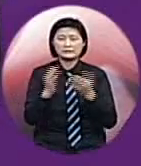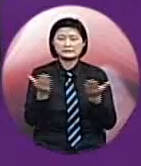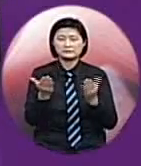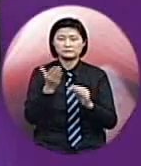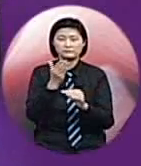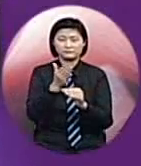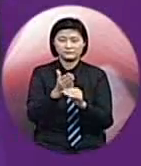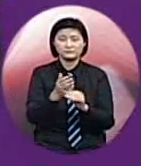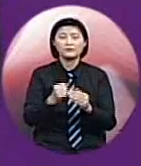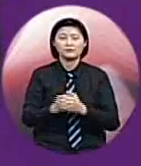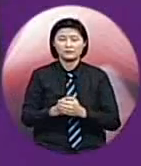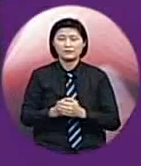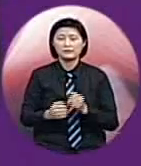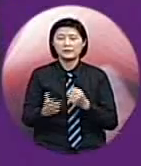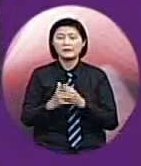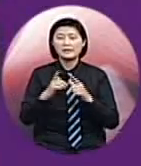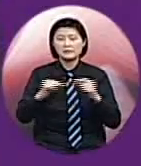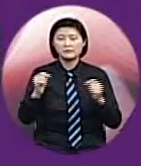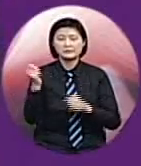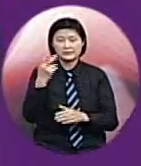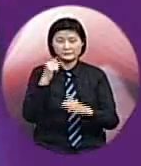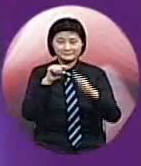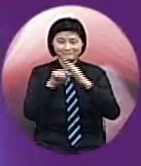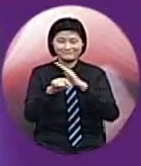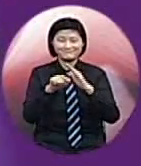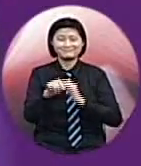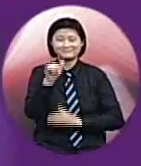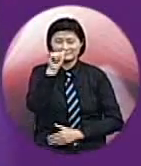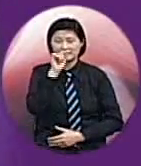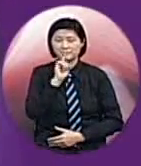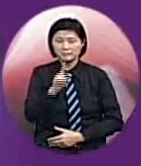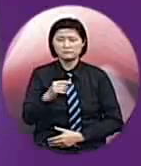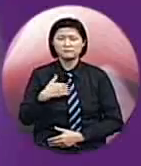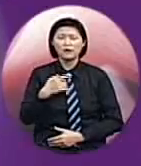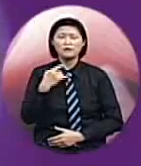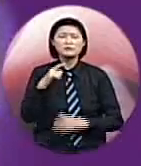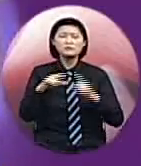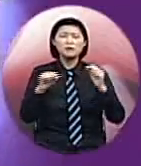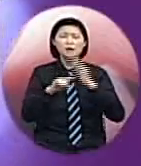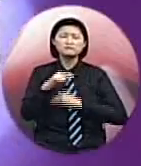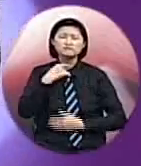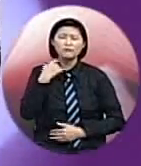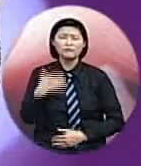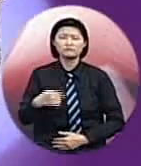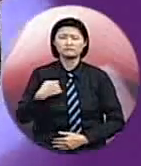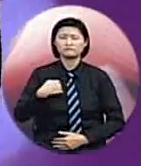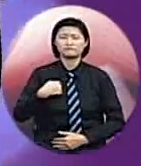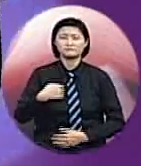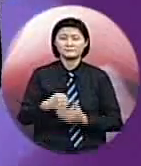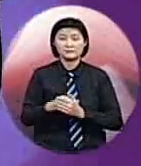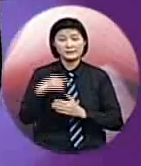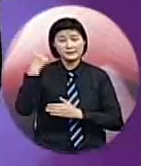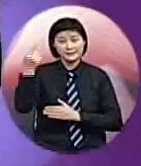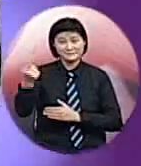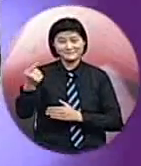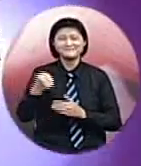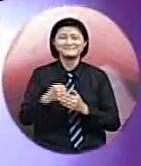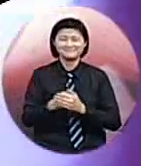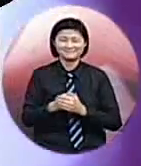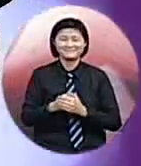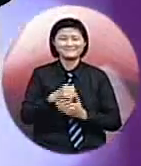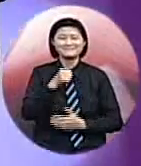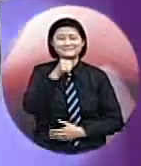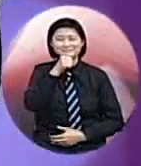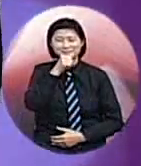계신데요. 일본에서 그래서 네. 일본을 자주 가신다고 그러신데 난 일본 한 번도 못 가봤는데 다음에 네. 갈게요. 그래요. 네